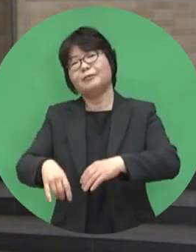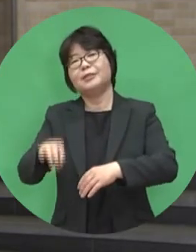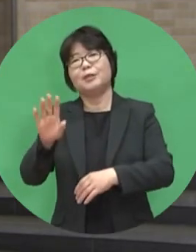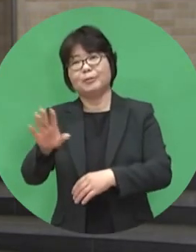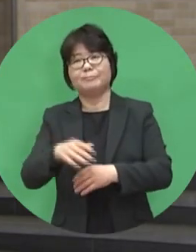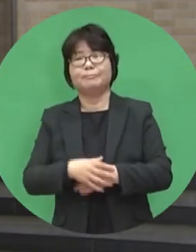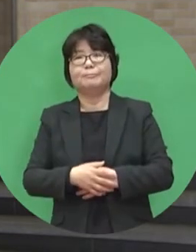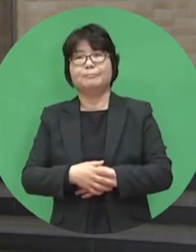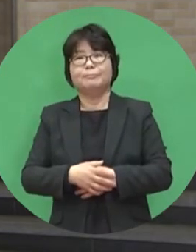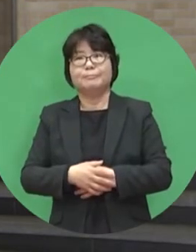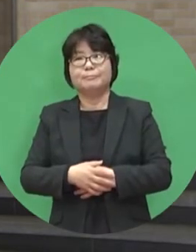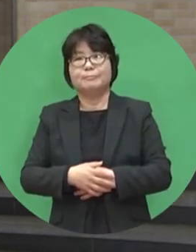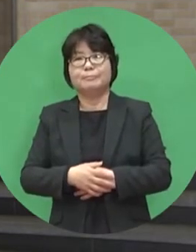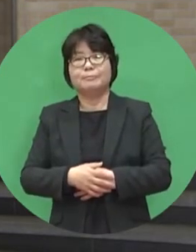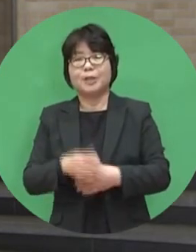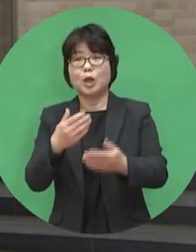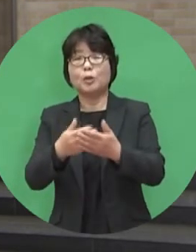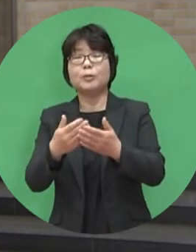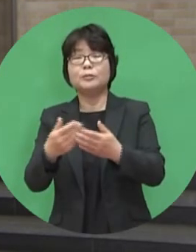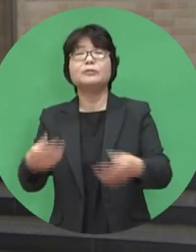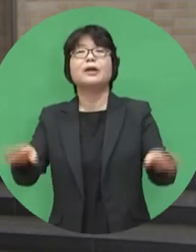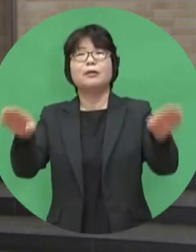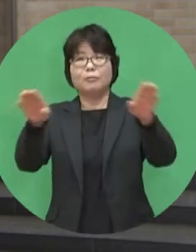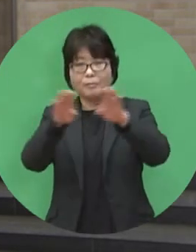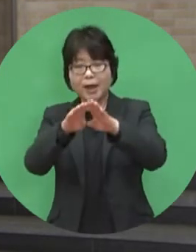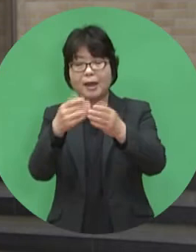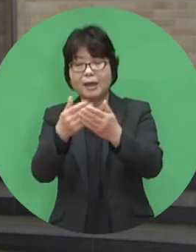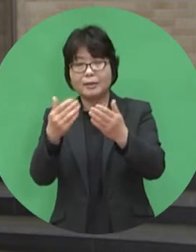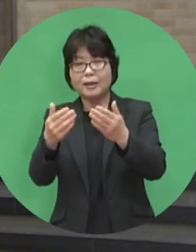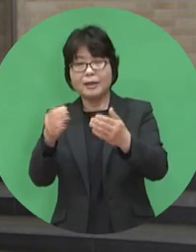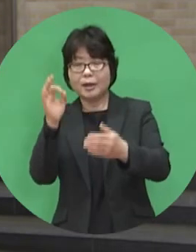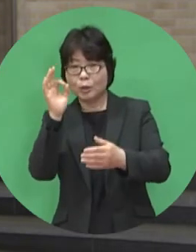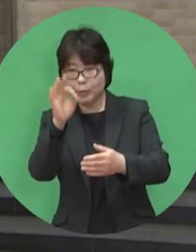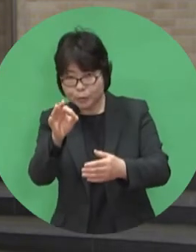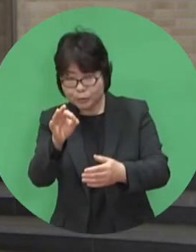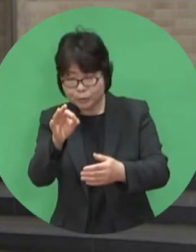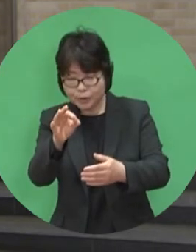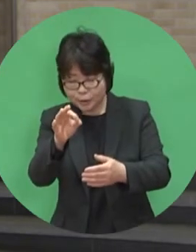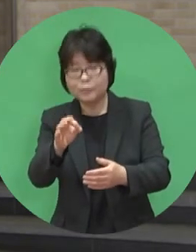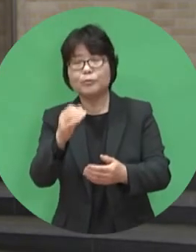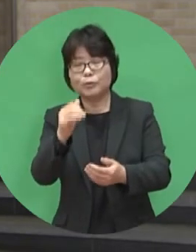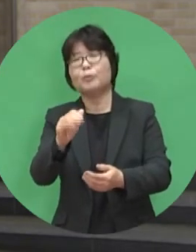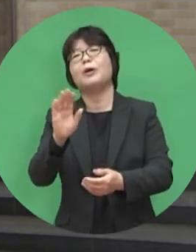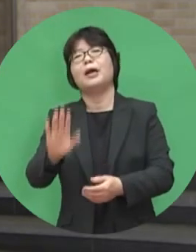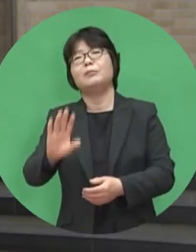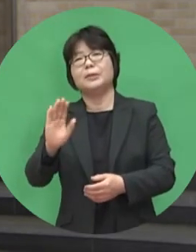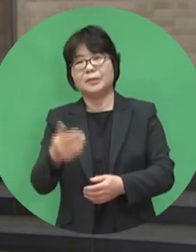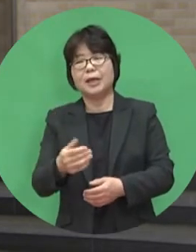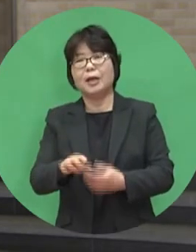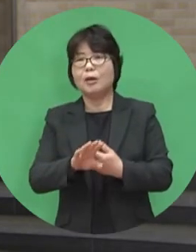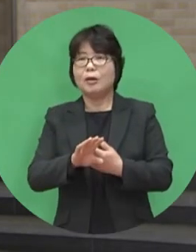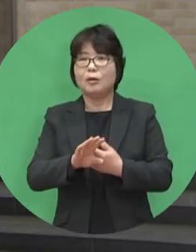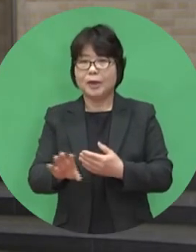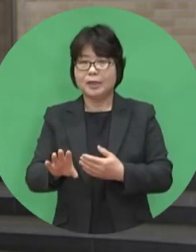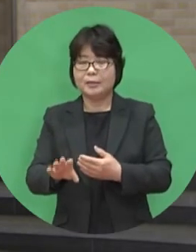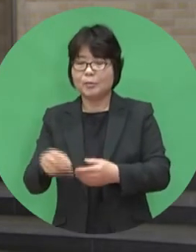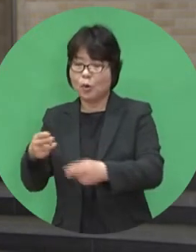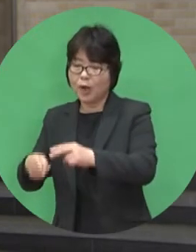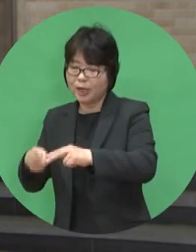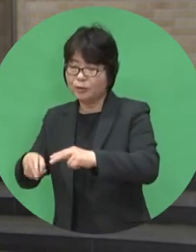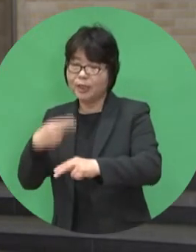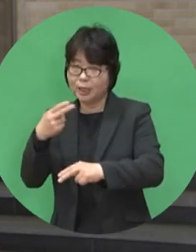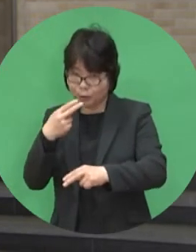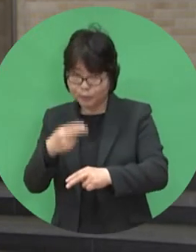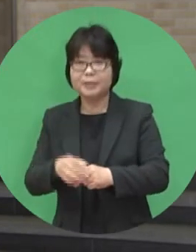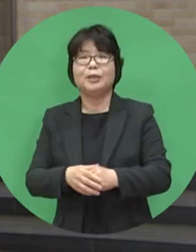。で美術館は展覧会を見るということもありますけれども、例えばレストランで食事いただ